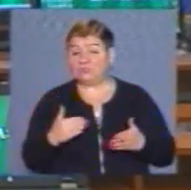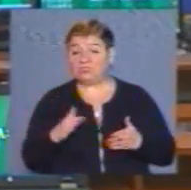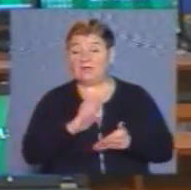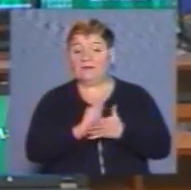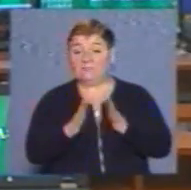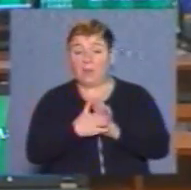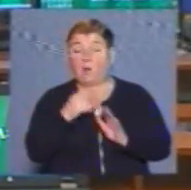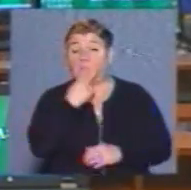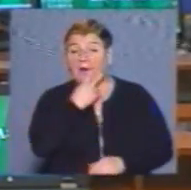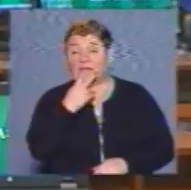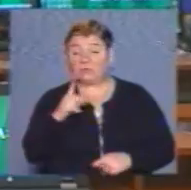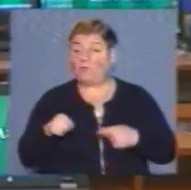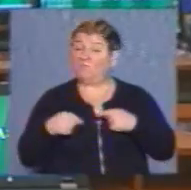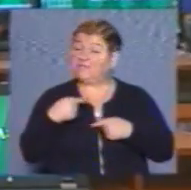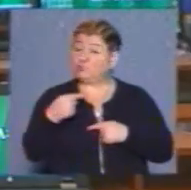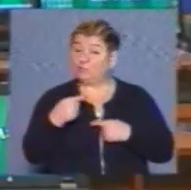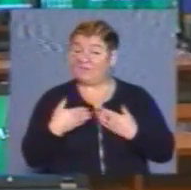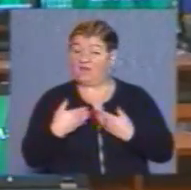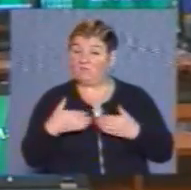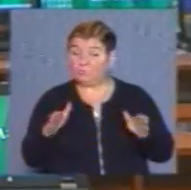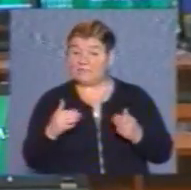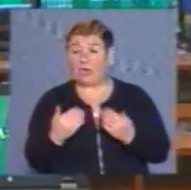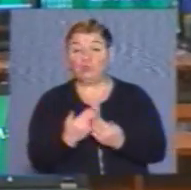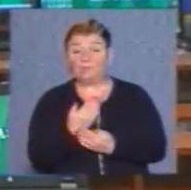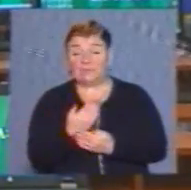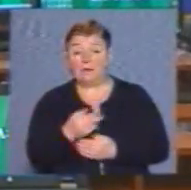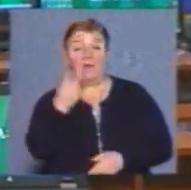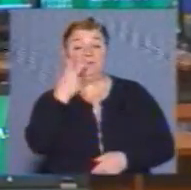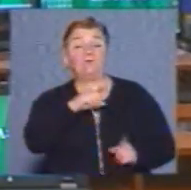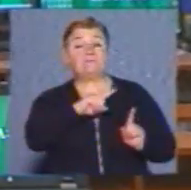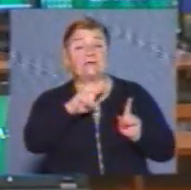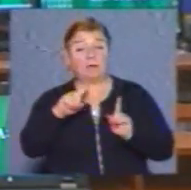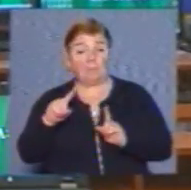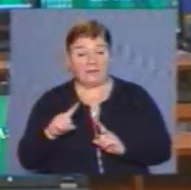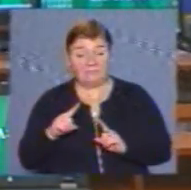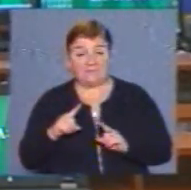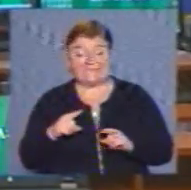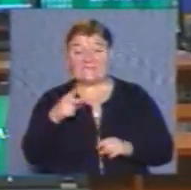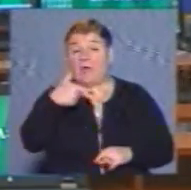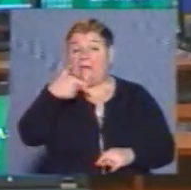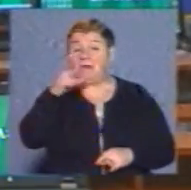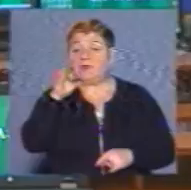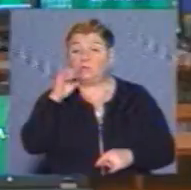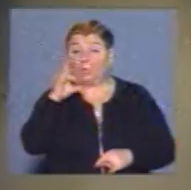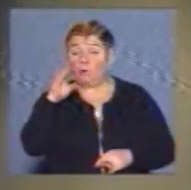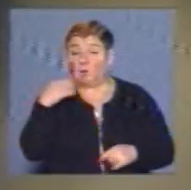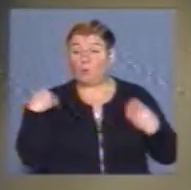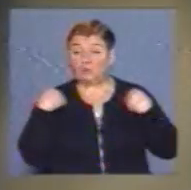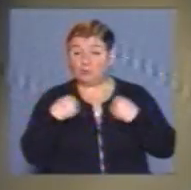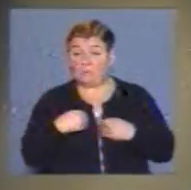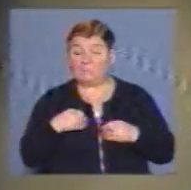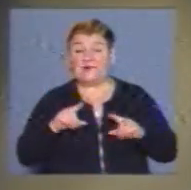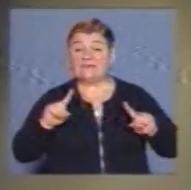ми покажемо в наступних випусках новин. Двох закарпатців із гідрокостюмами затримали вчора ввечері біля кордону